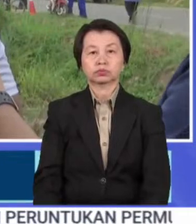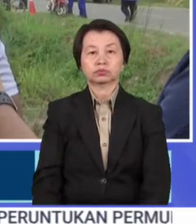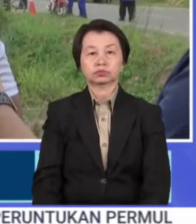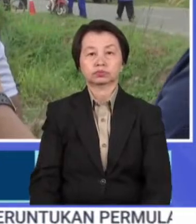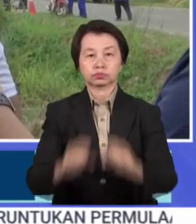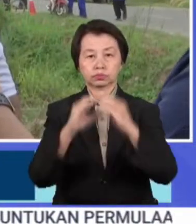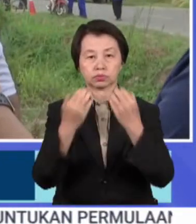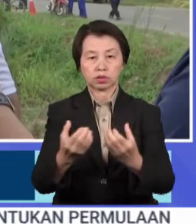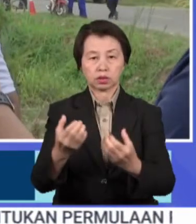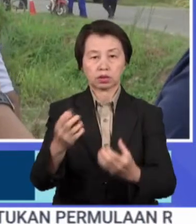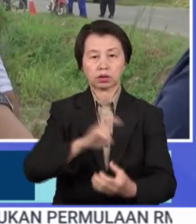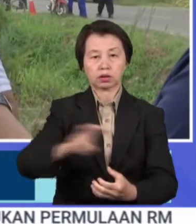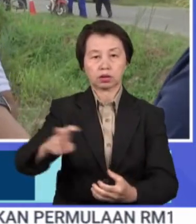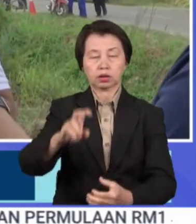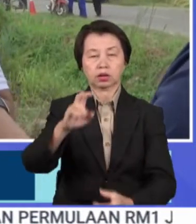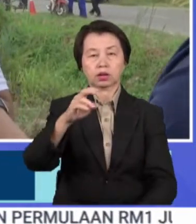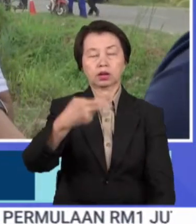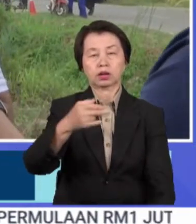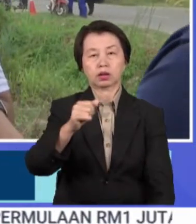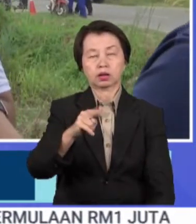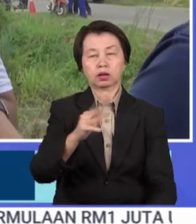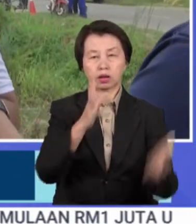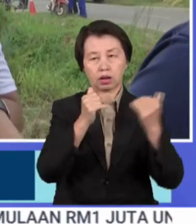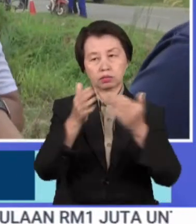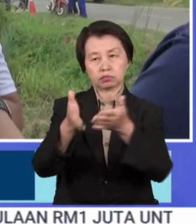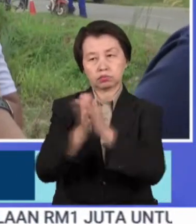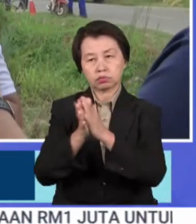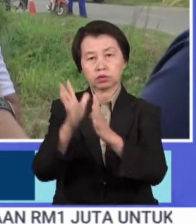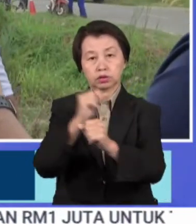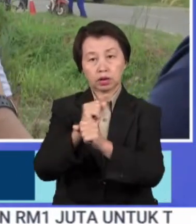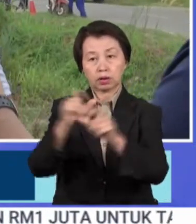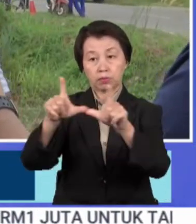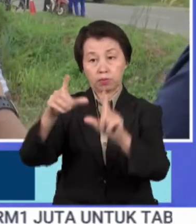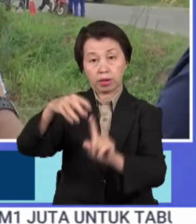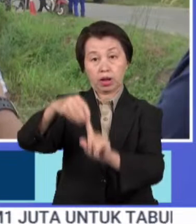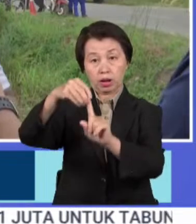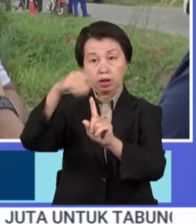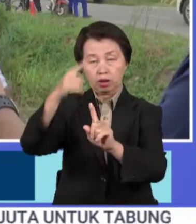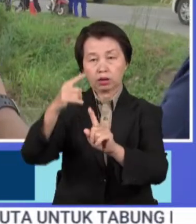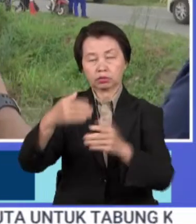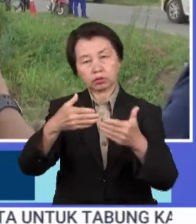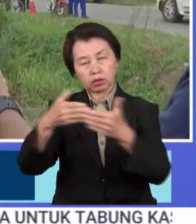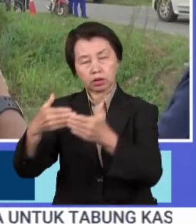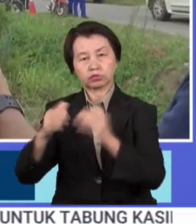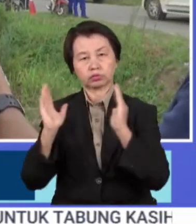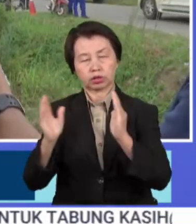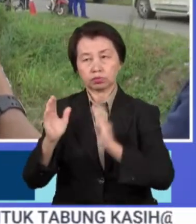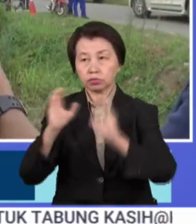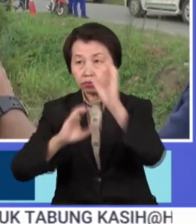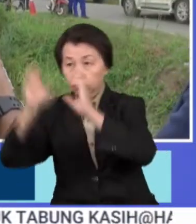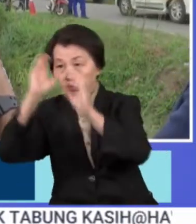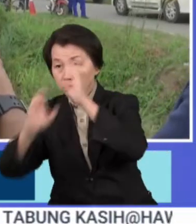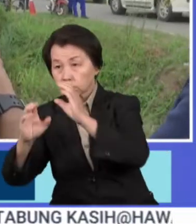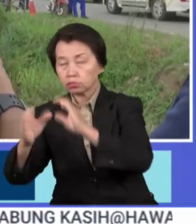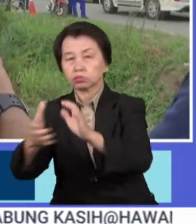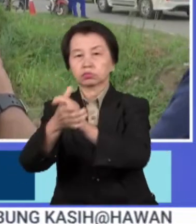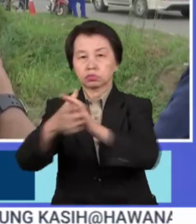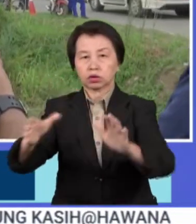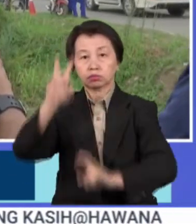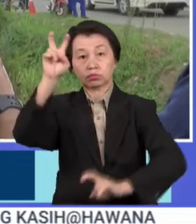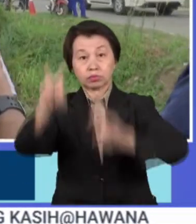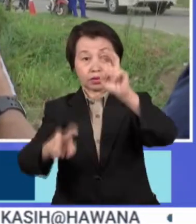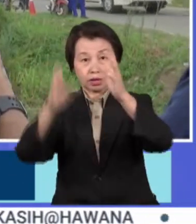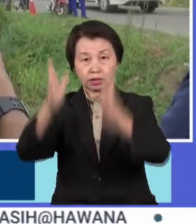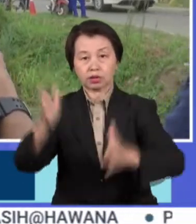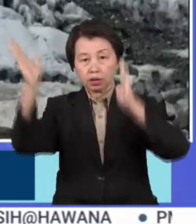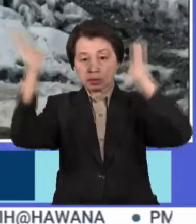Kelab Eksplorasi Altitude Malaysia mengharapkan permohonan mendapatkan permit khas bagi melanjutkan tempoh mencari dan menyelamat pendaki